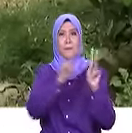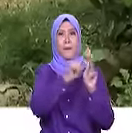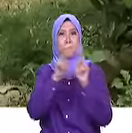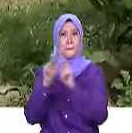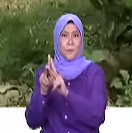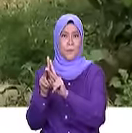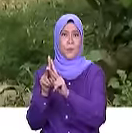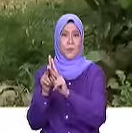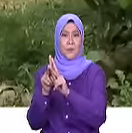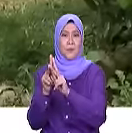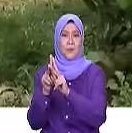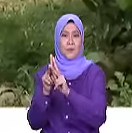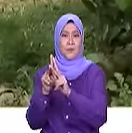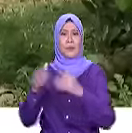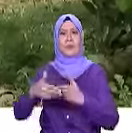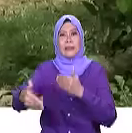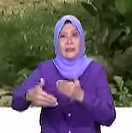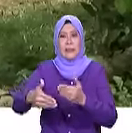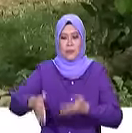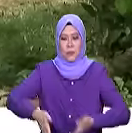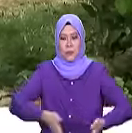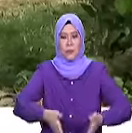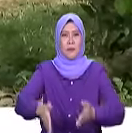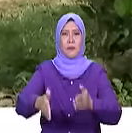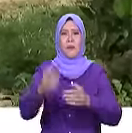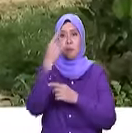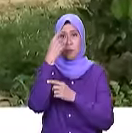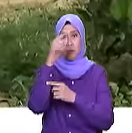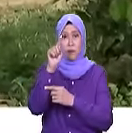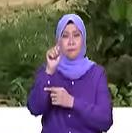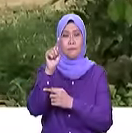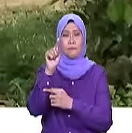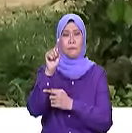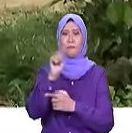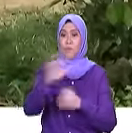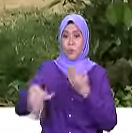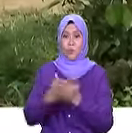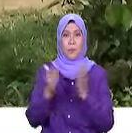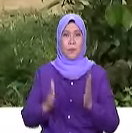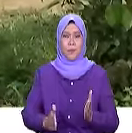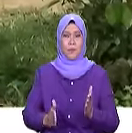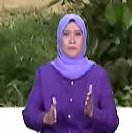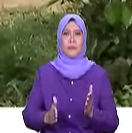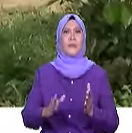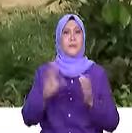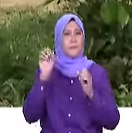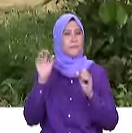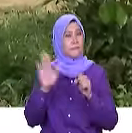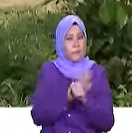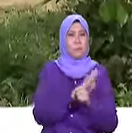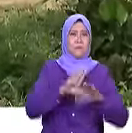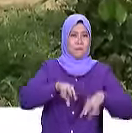kampung di seberang sungai ini demi memastikan setiap penduduk tidak terlepas dari menerima suntikan